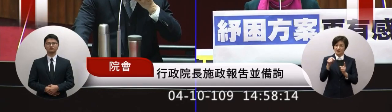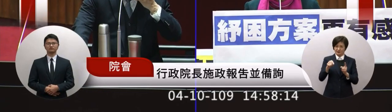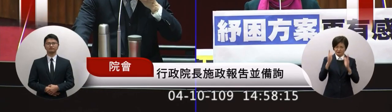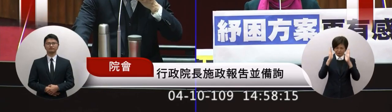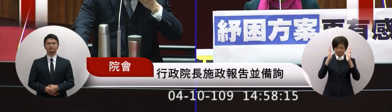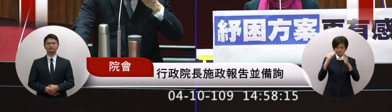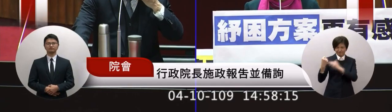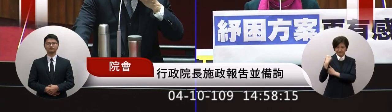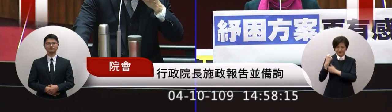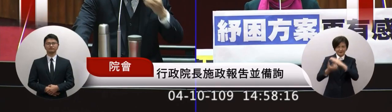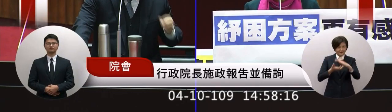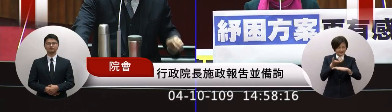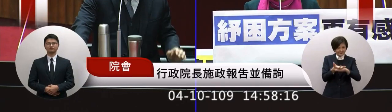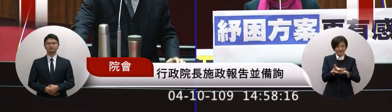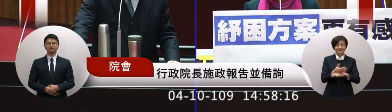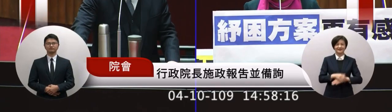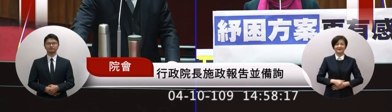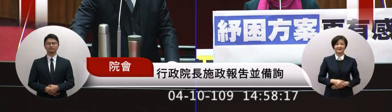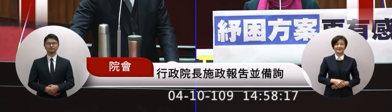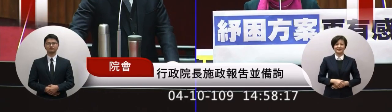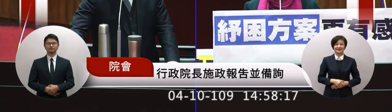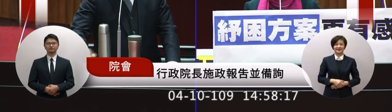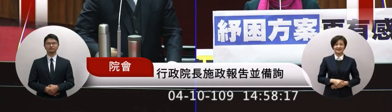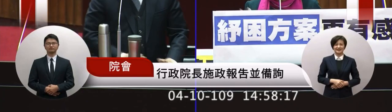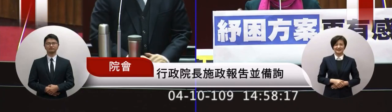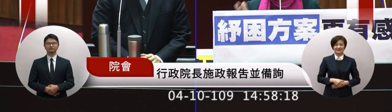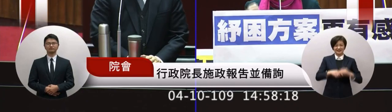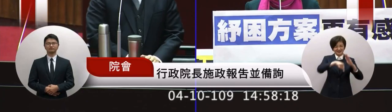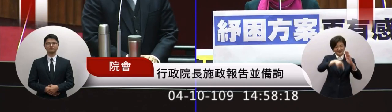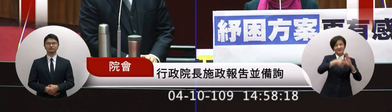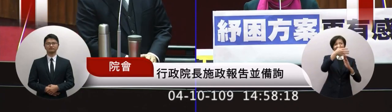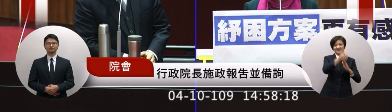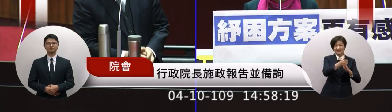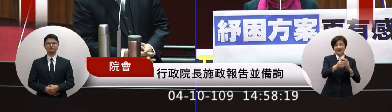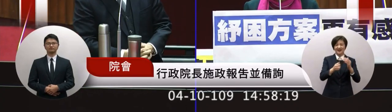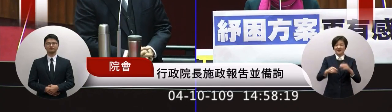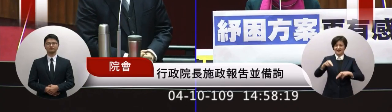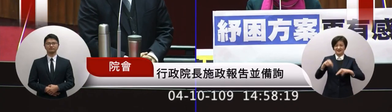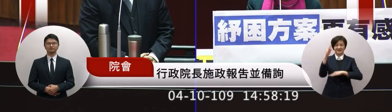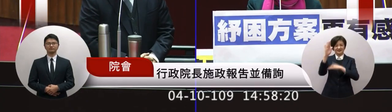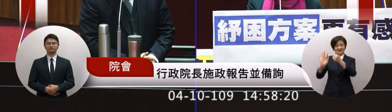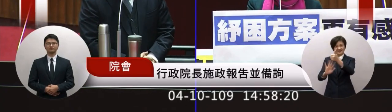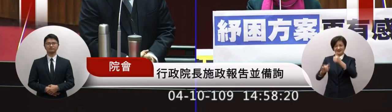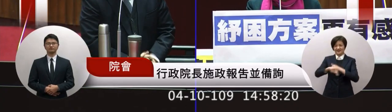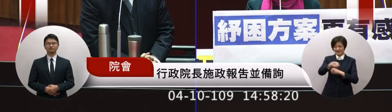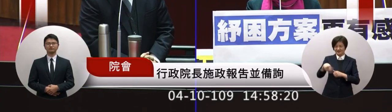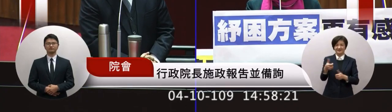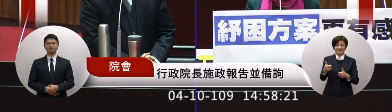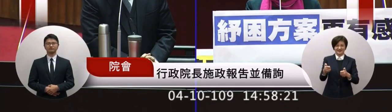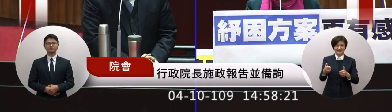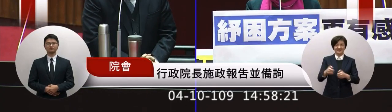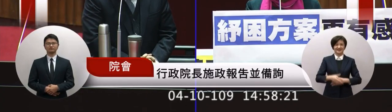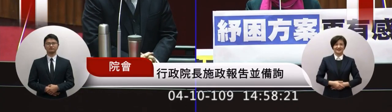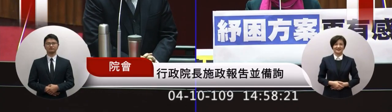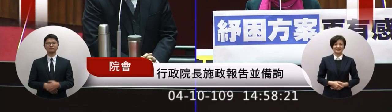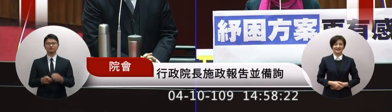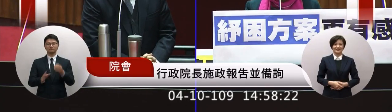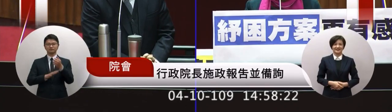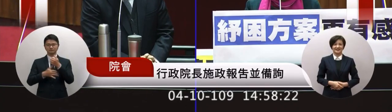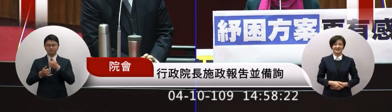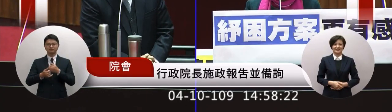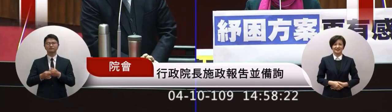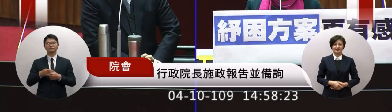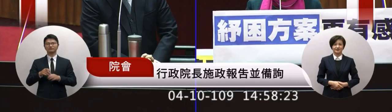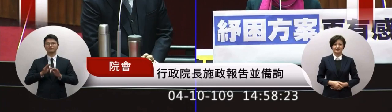力。好，先谢谢我们我们院长以及我们行政团队。 啊，委员唔是个